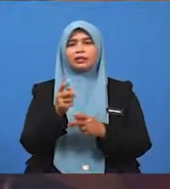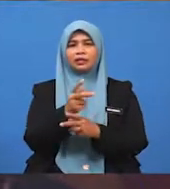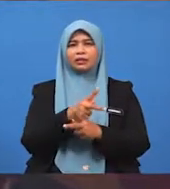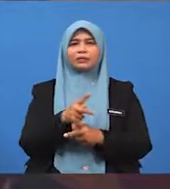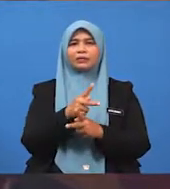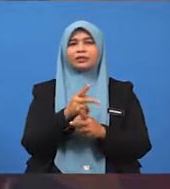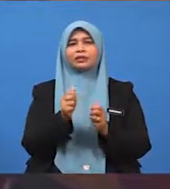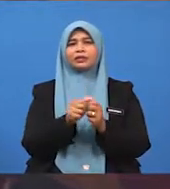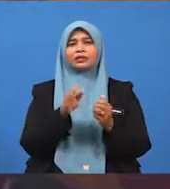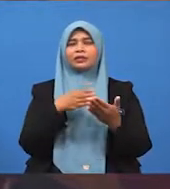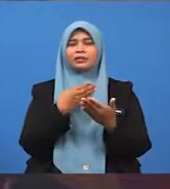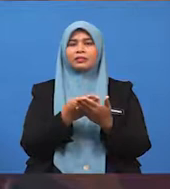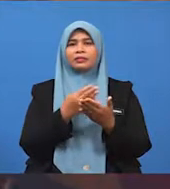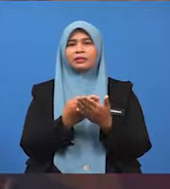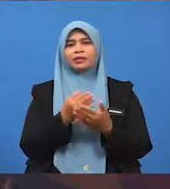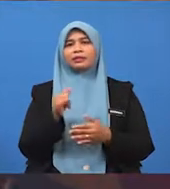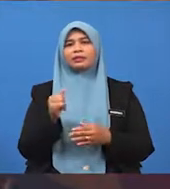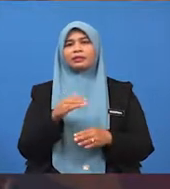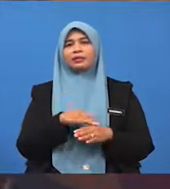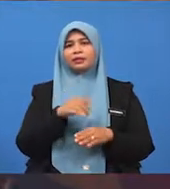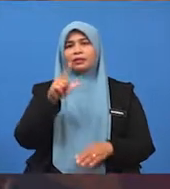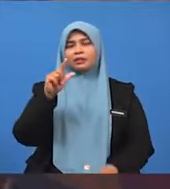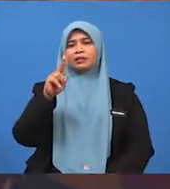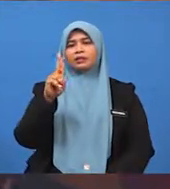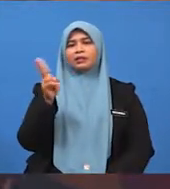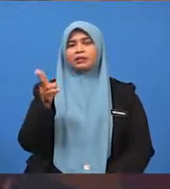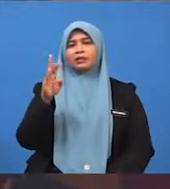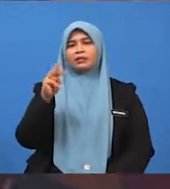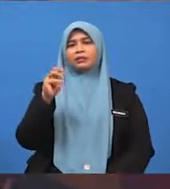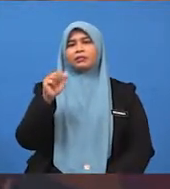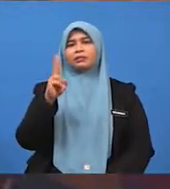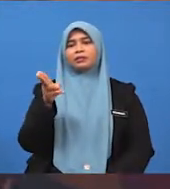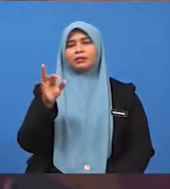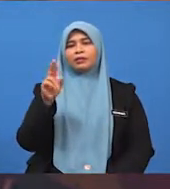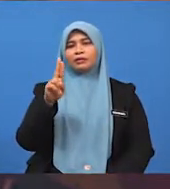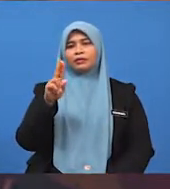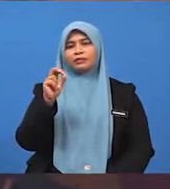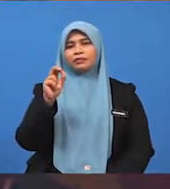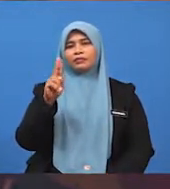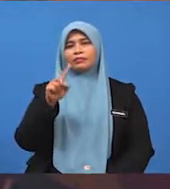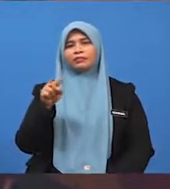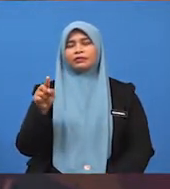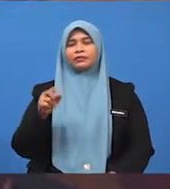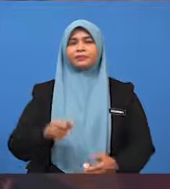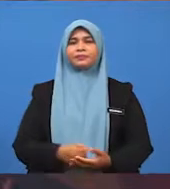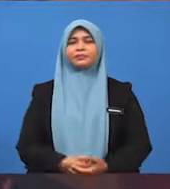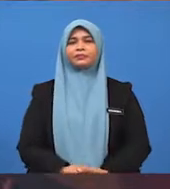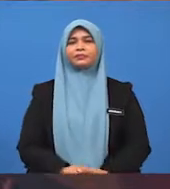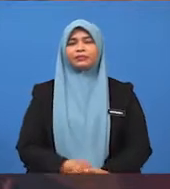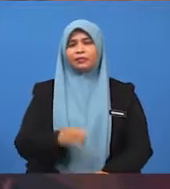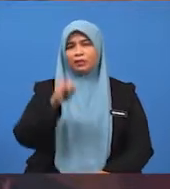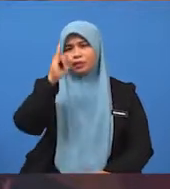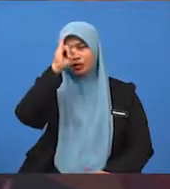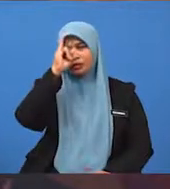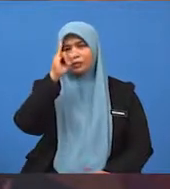At-Tabari menyatakan bahawa Lauh Mahfuz di sisi Allah dan dipelihara daripada syaitan